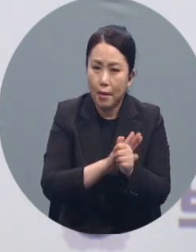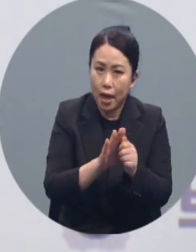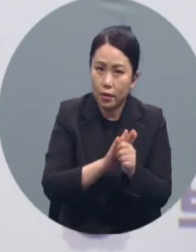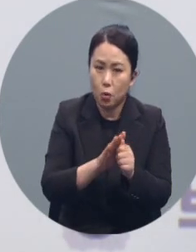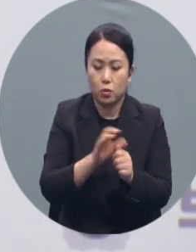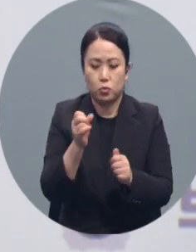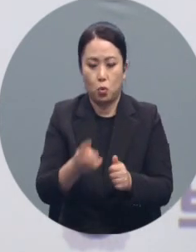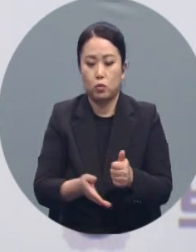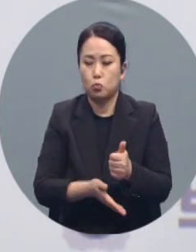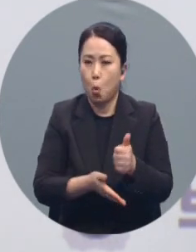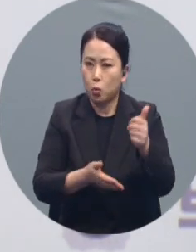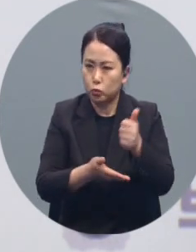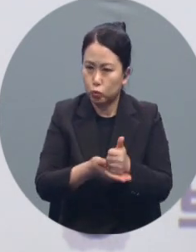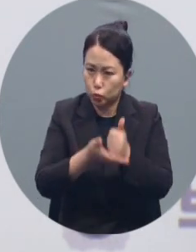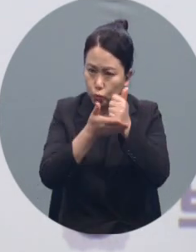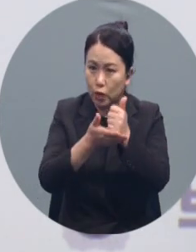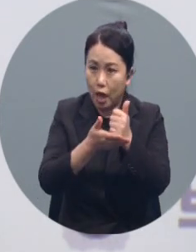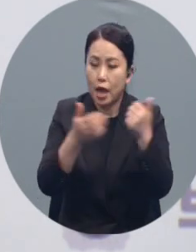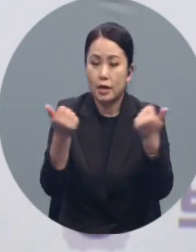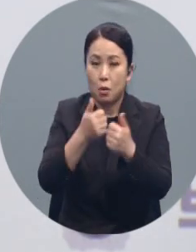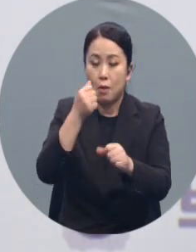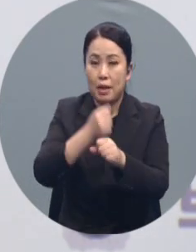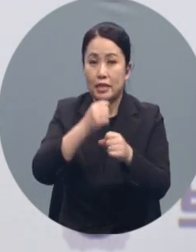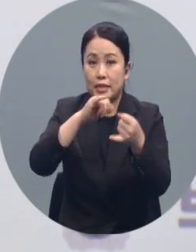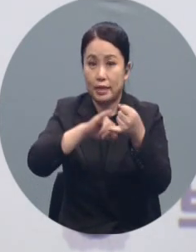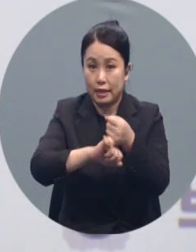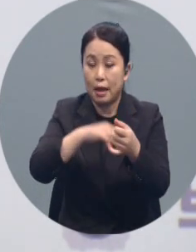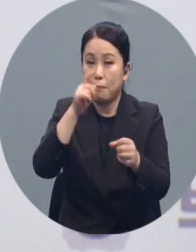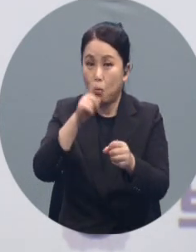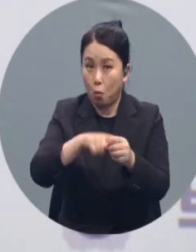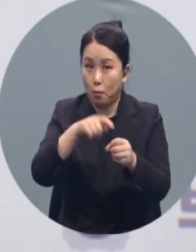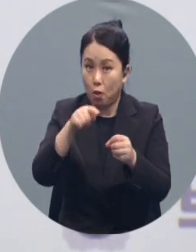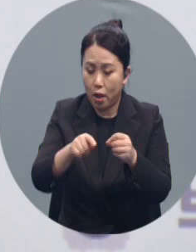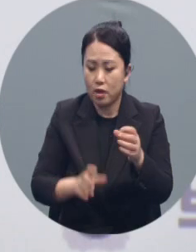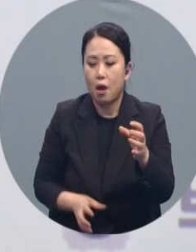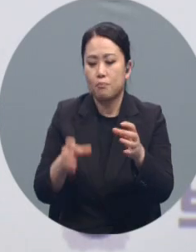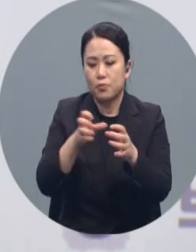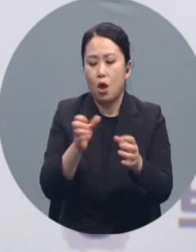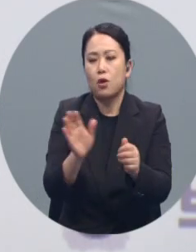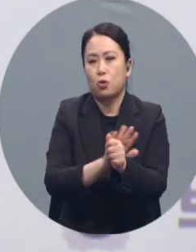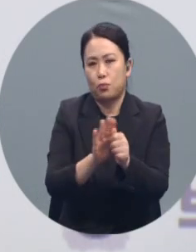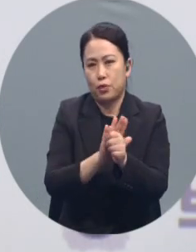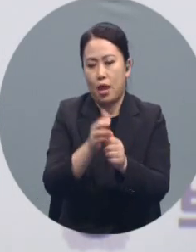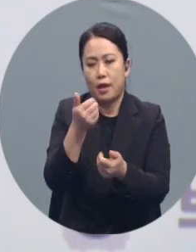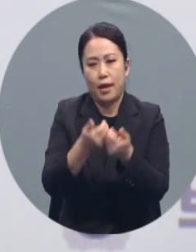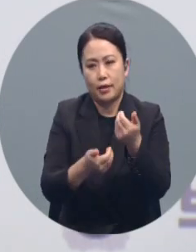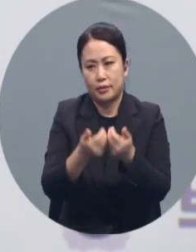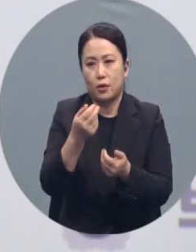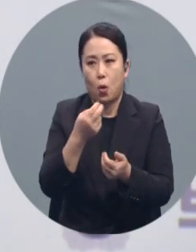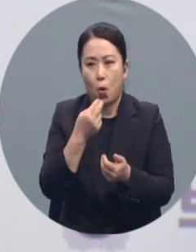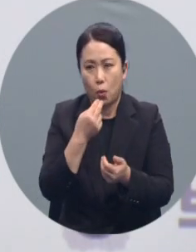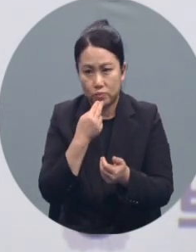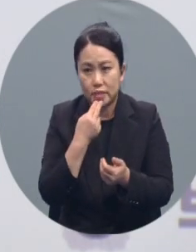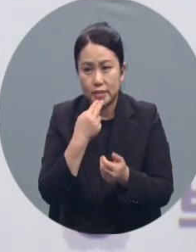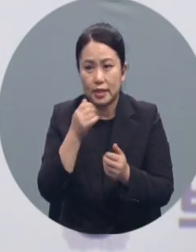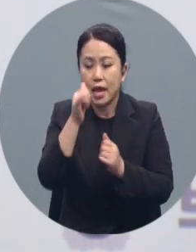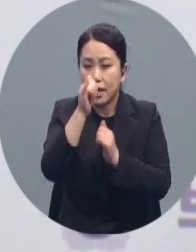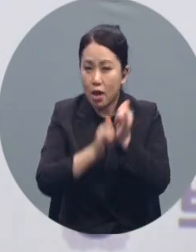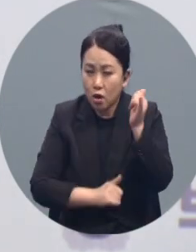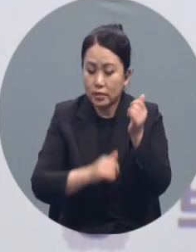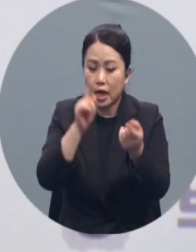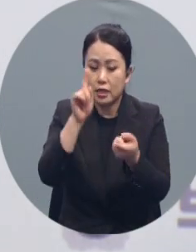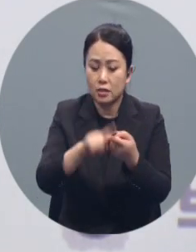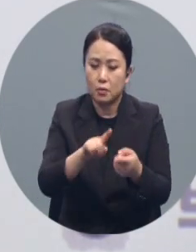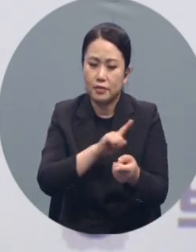동료 의원님들께서 적극 동의하고 협력해 주신 덕분에 갈등 없이 역대 가장